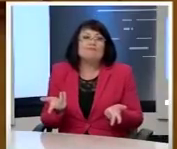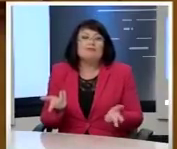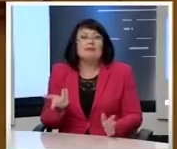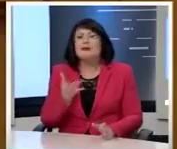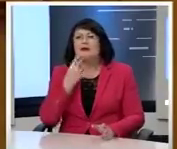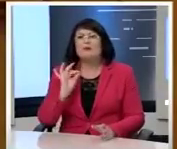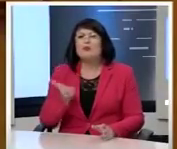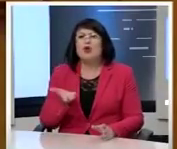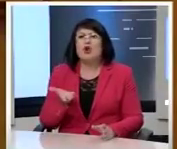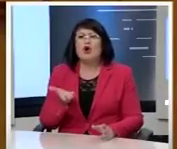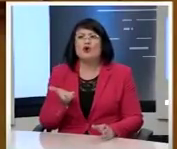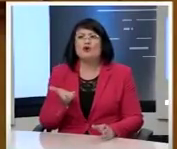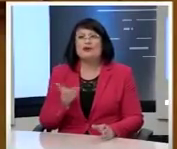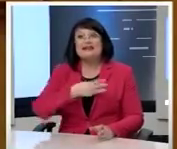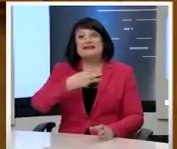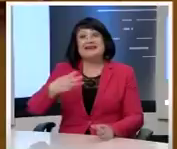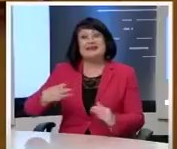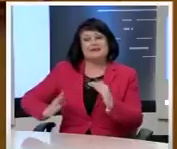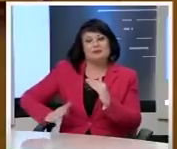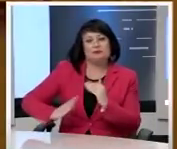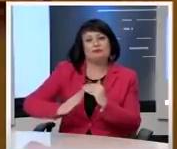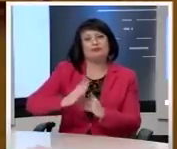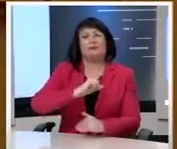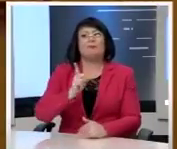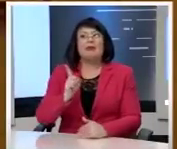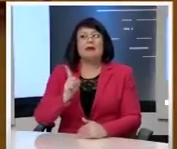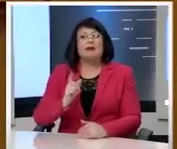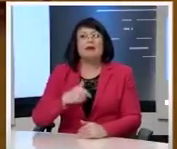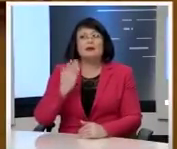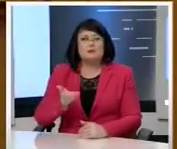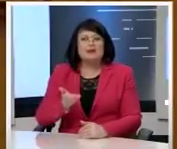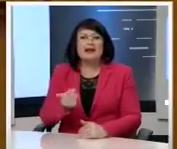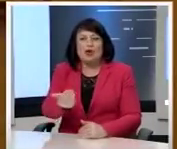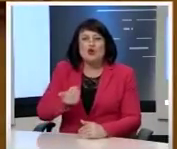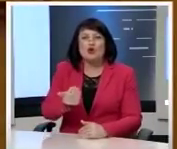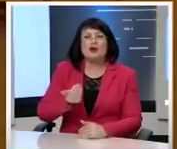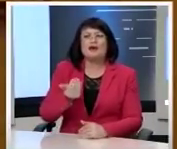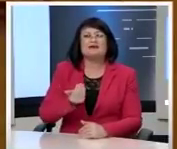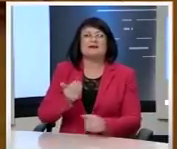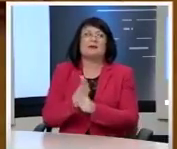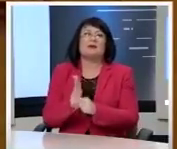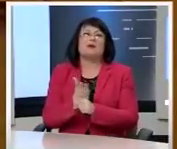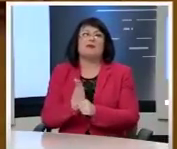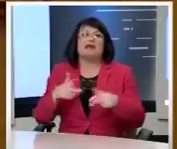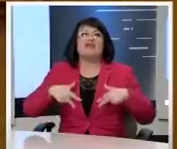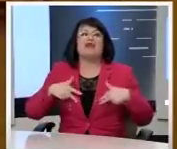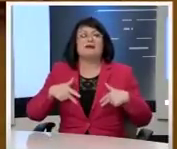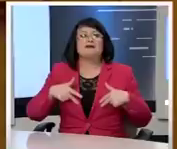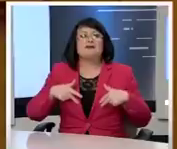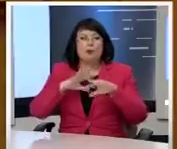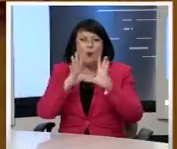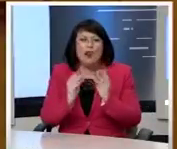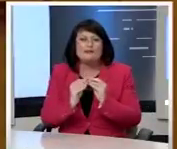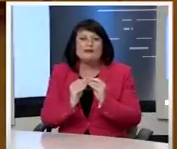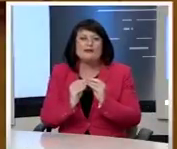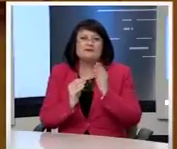για να αποτρέψετε την άνοδο του ΣΥΡΙΖΑ και να, μετά να οδηγήσετε σε πρόωρη καταστροφή της κυβέρνησης, και όλα αυτά